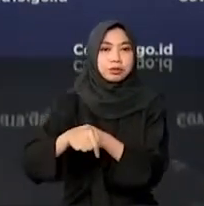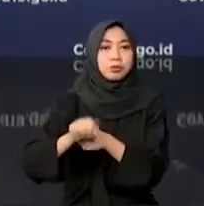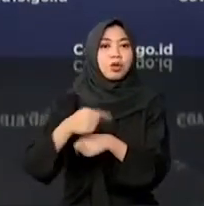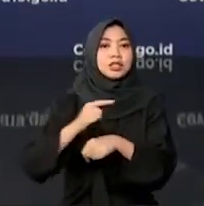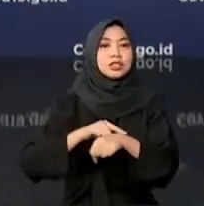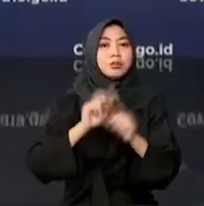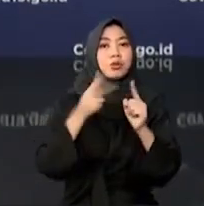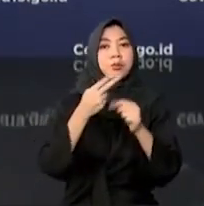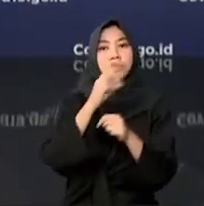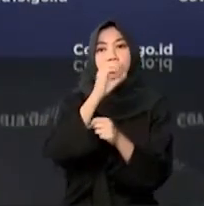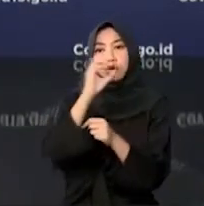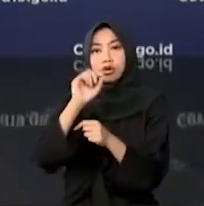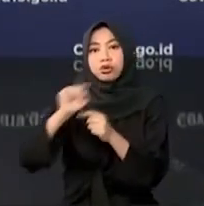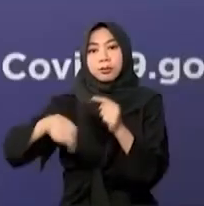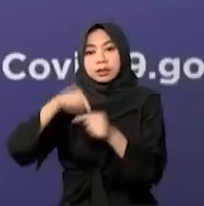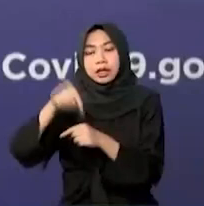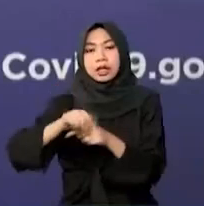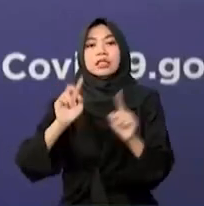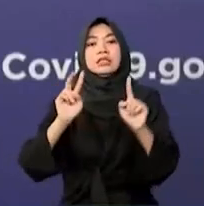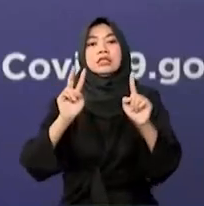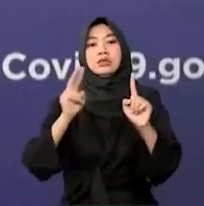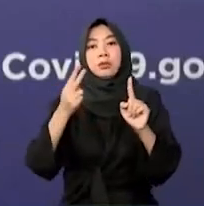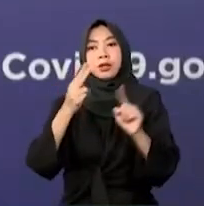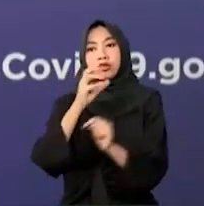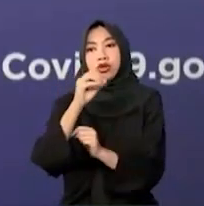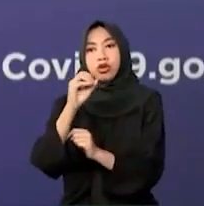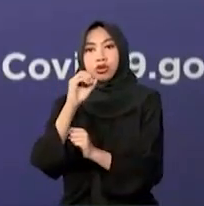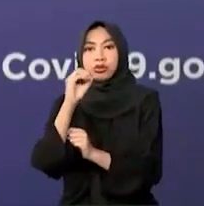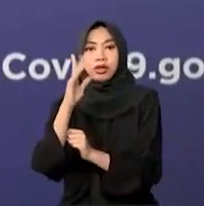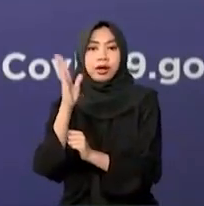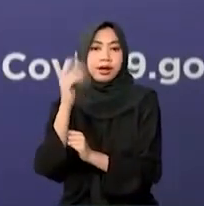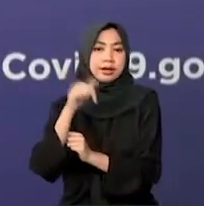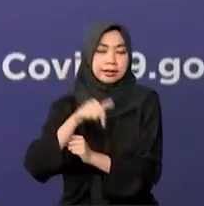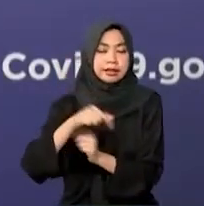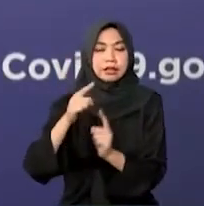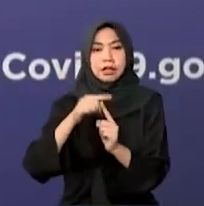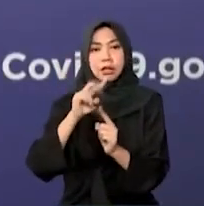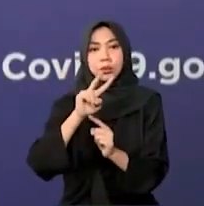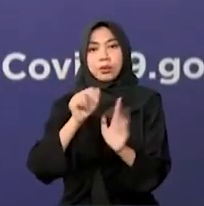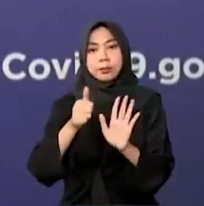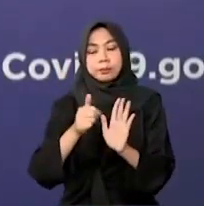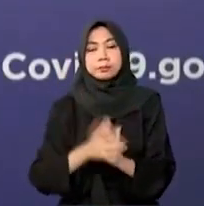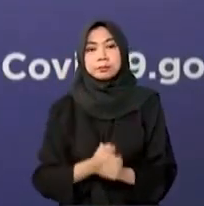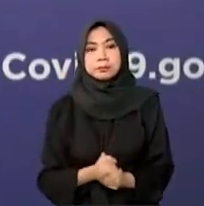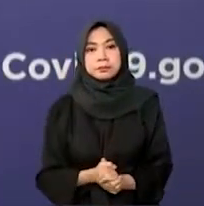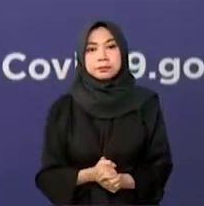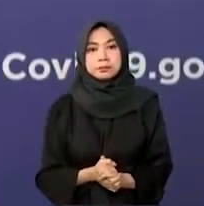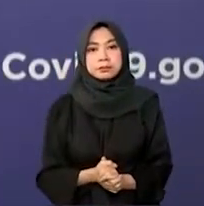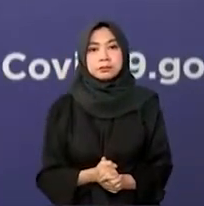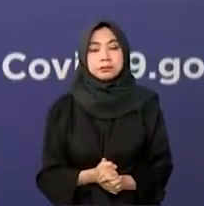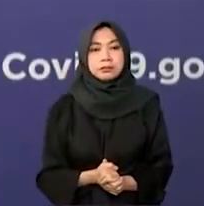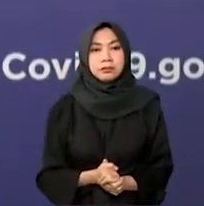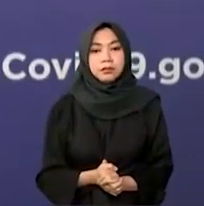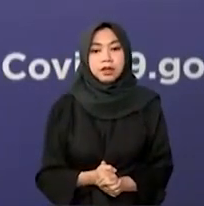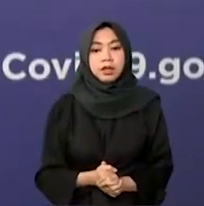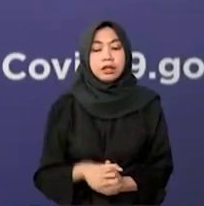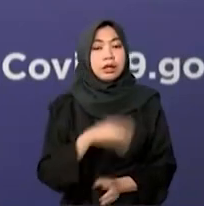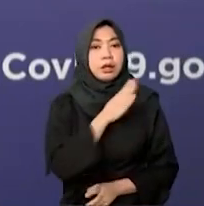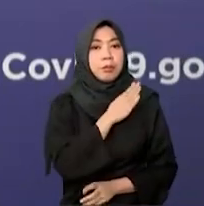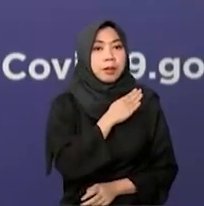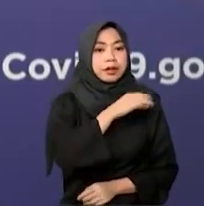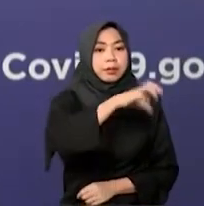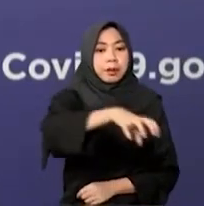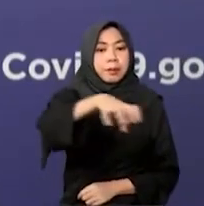02.00 sampai dengan hari ini pukul 1200 berjenjang dari gugus tugas tingkat